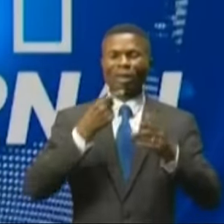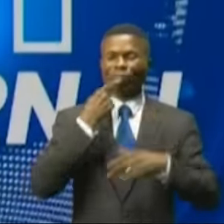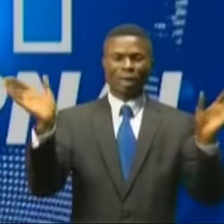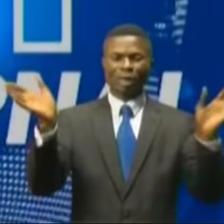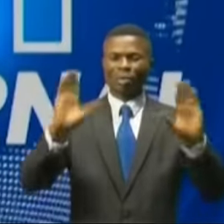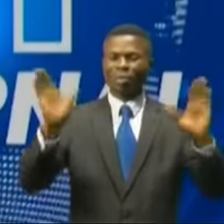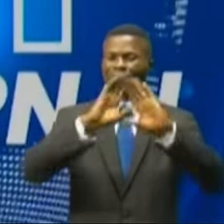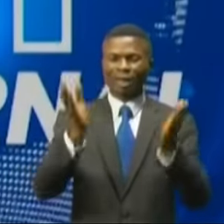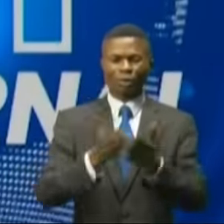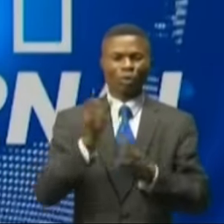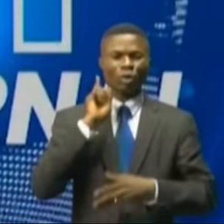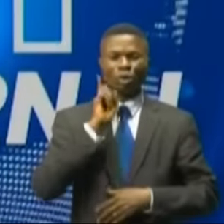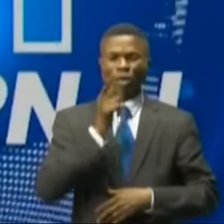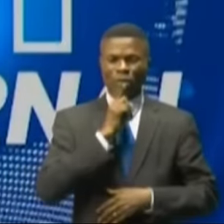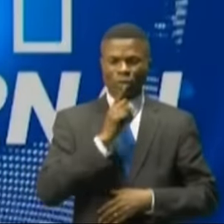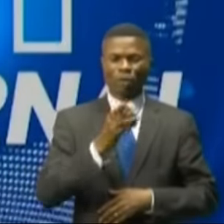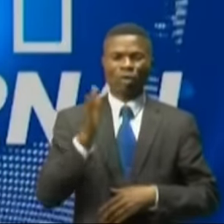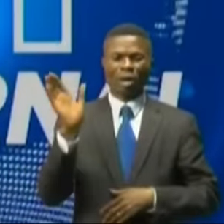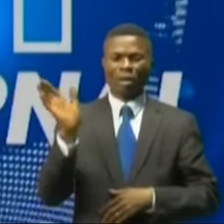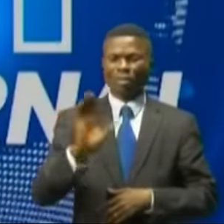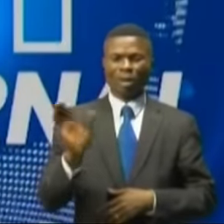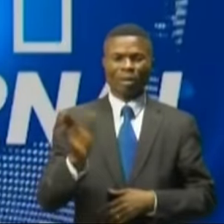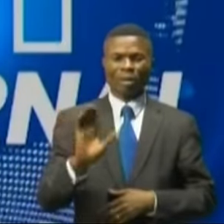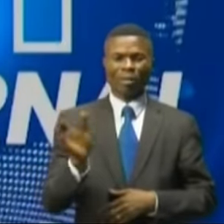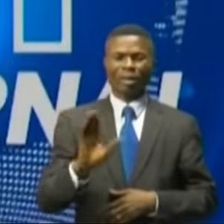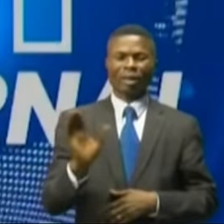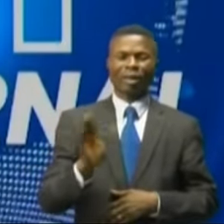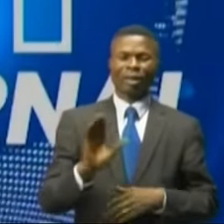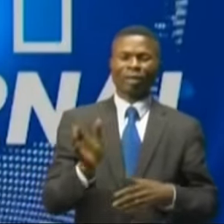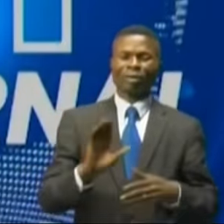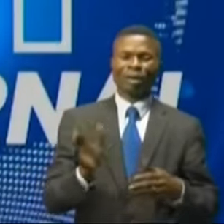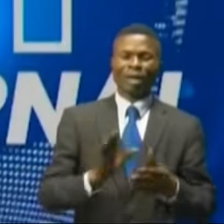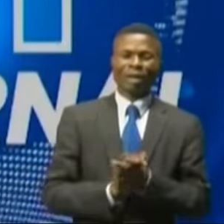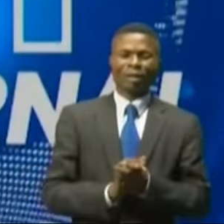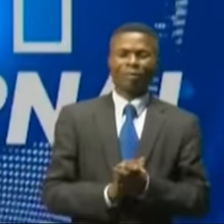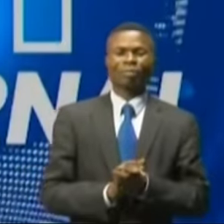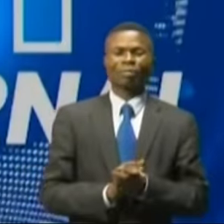week-end chez vous, madame, messieurs, et surtout restez branchés sur la radio-télévision nationale congolaise.